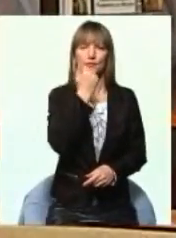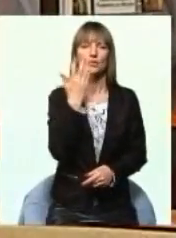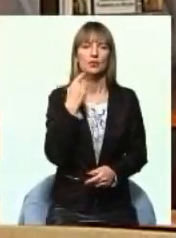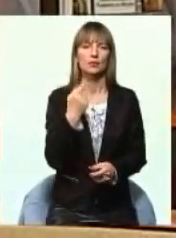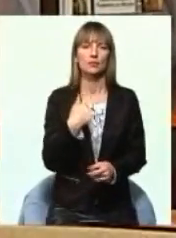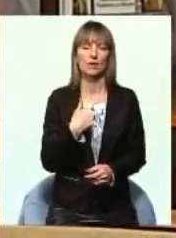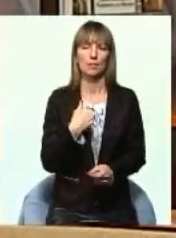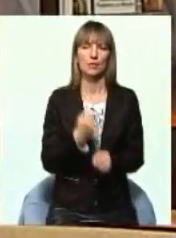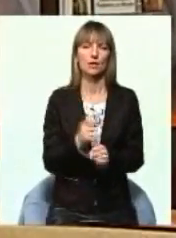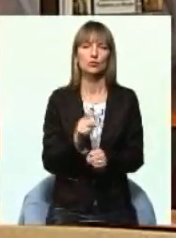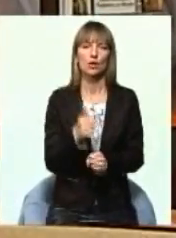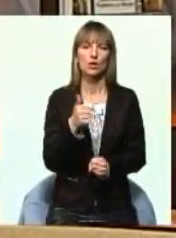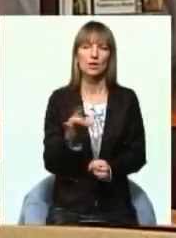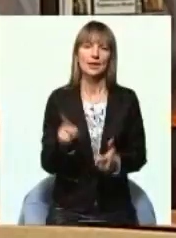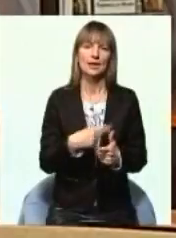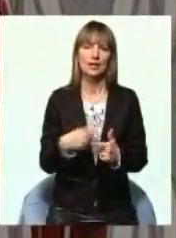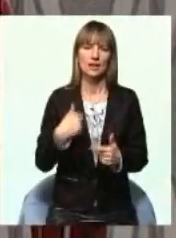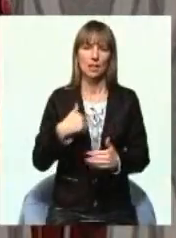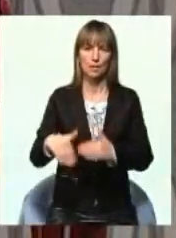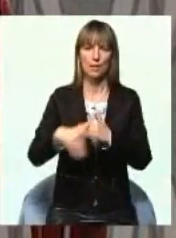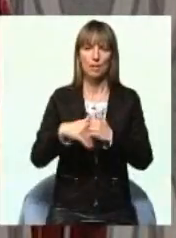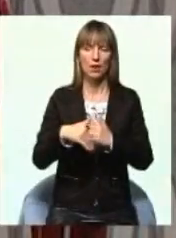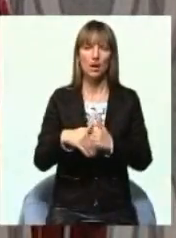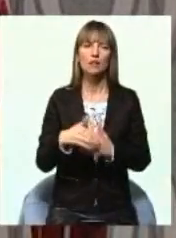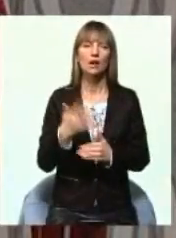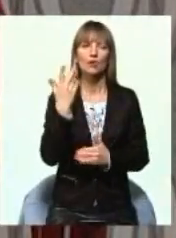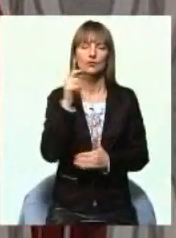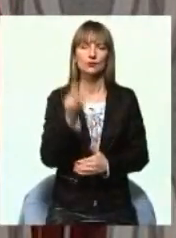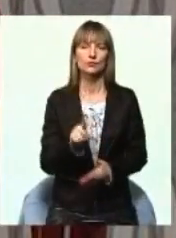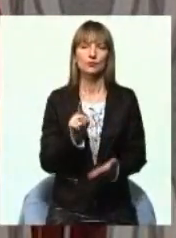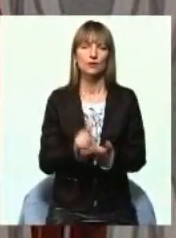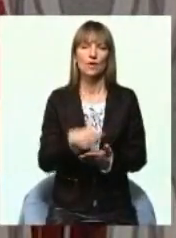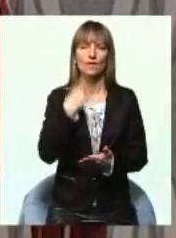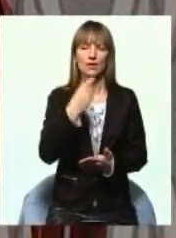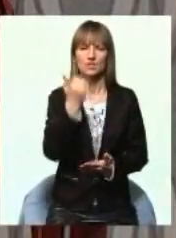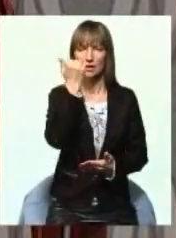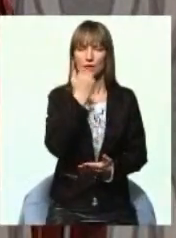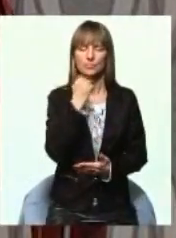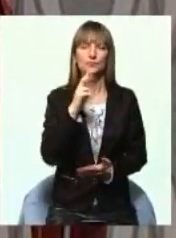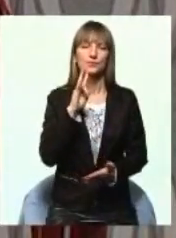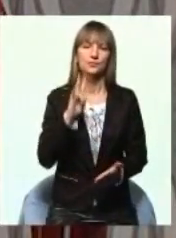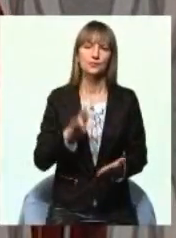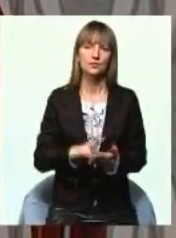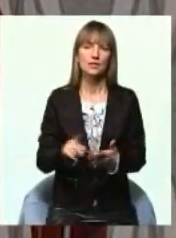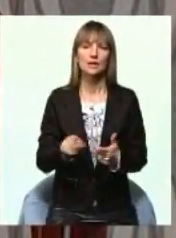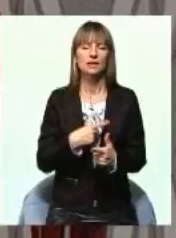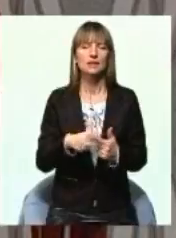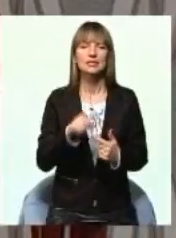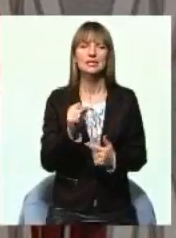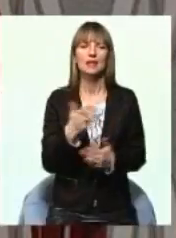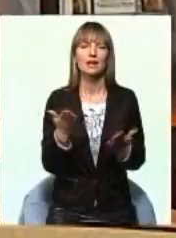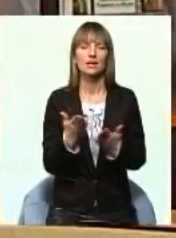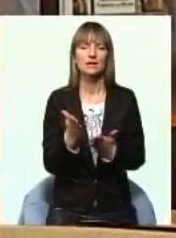нам щось приємне або допомагають. А коли взагалі людина повинна дякувати? Чи постійно, чи за якісь певні